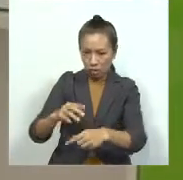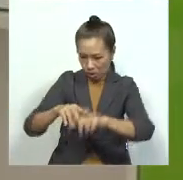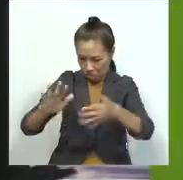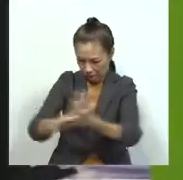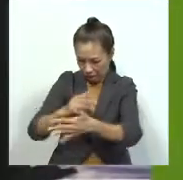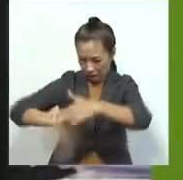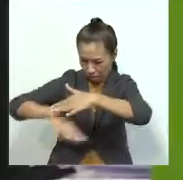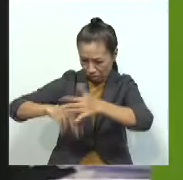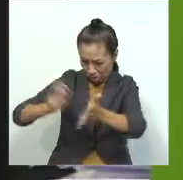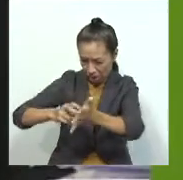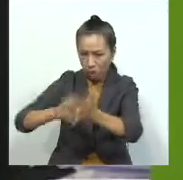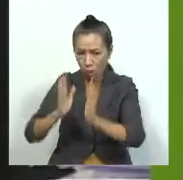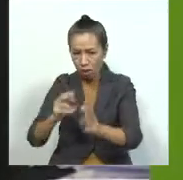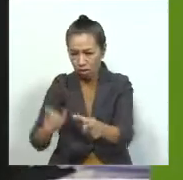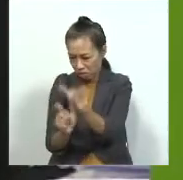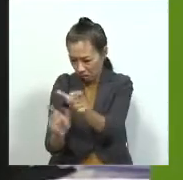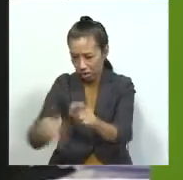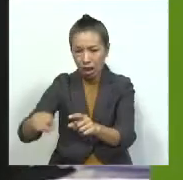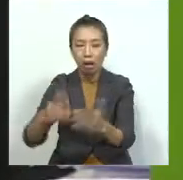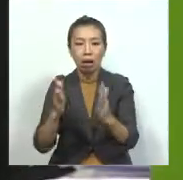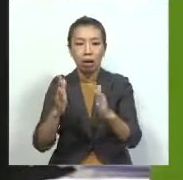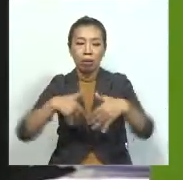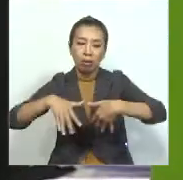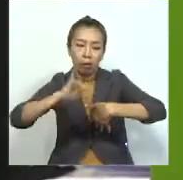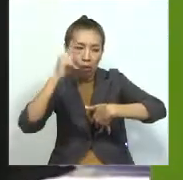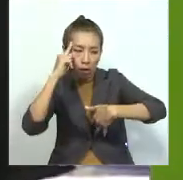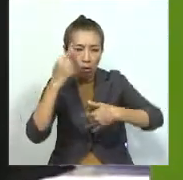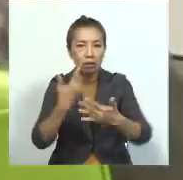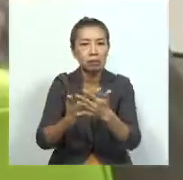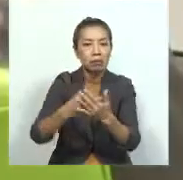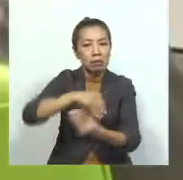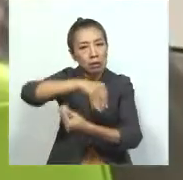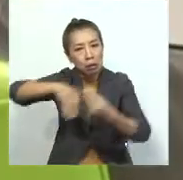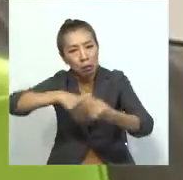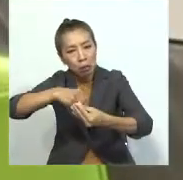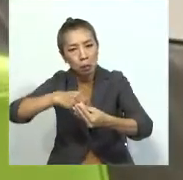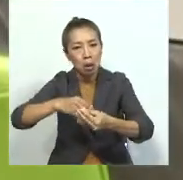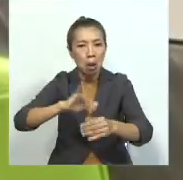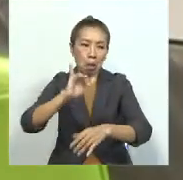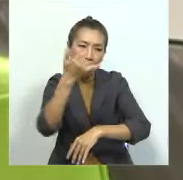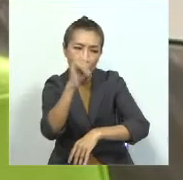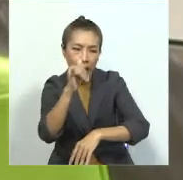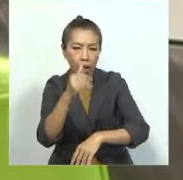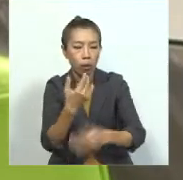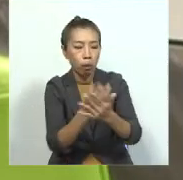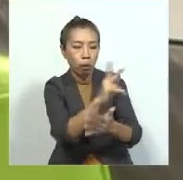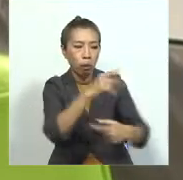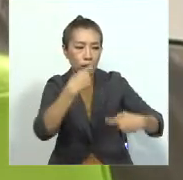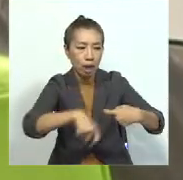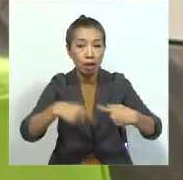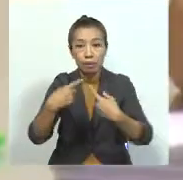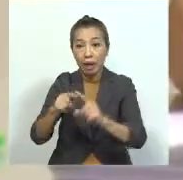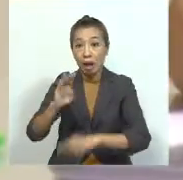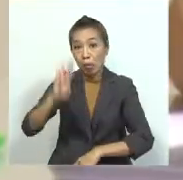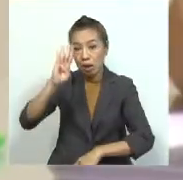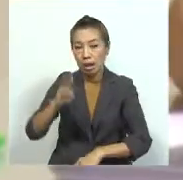มีนู่นมีสารพัดลูกค้าบางคนเนี่ยรายได้ไม่แน่นอนมีความเสี่ยงนะแต่ตัวพี่โก้ไปนั้นเนี่ยที่ออก